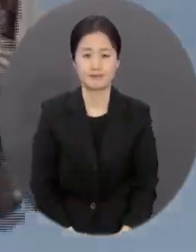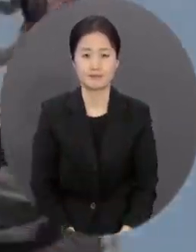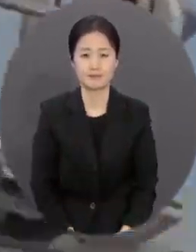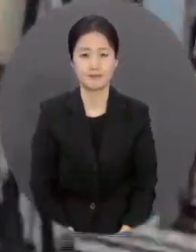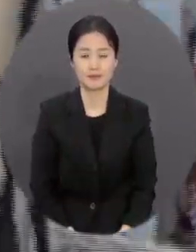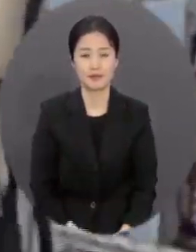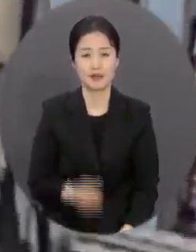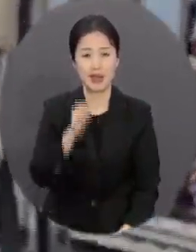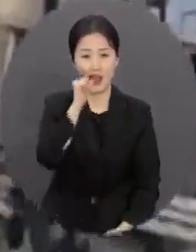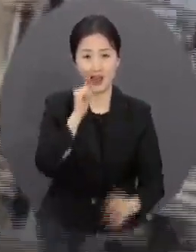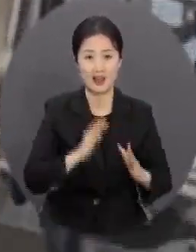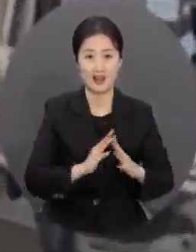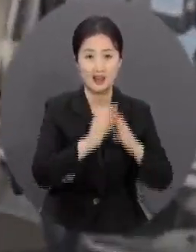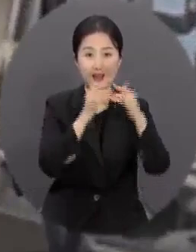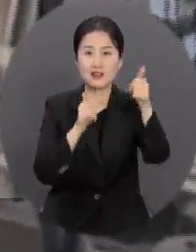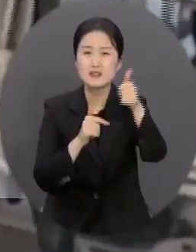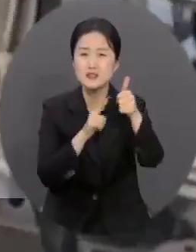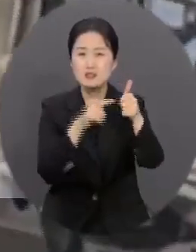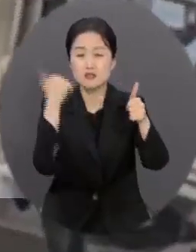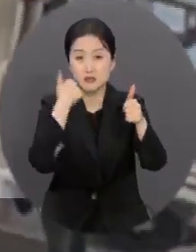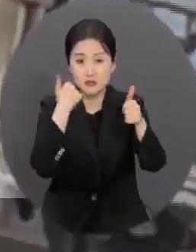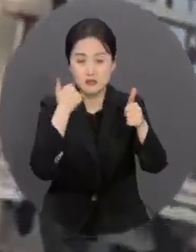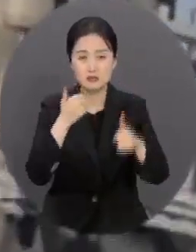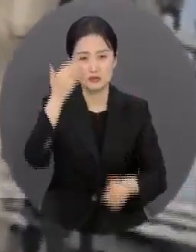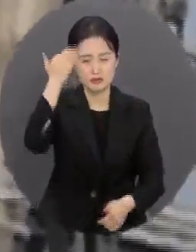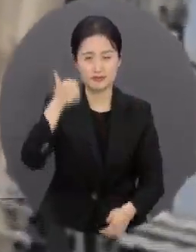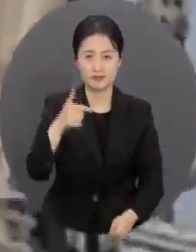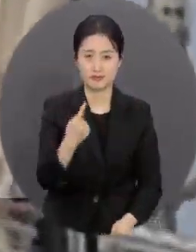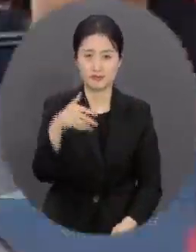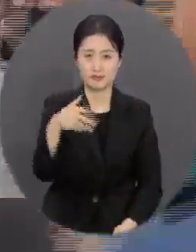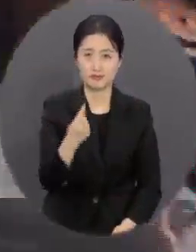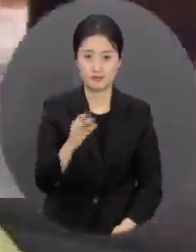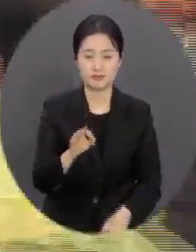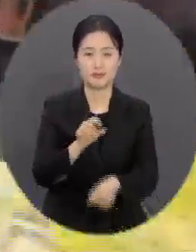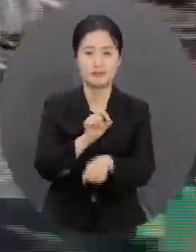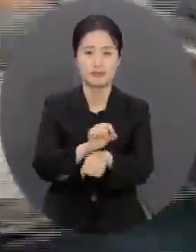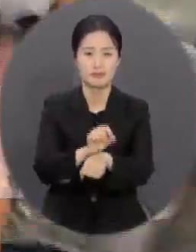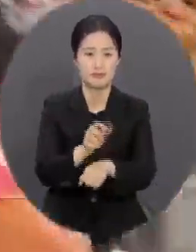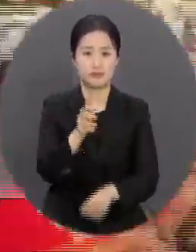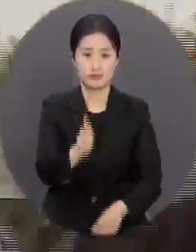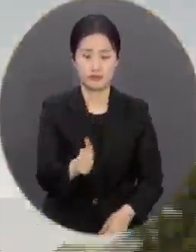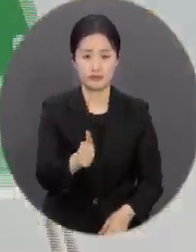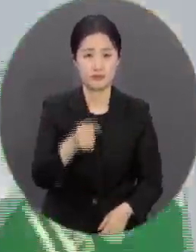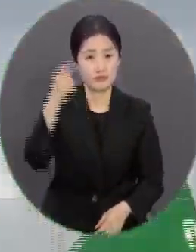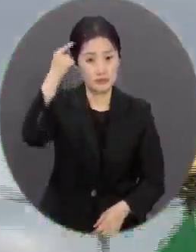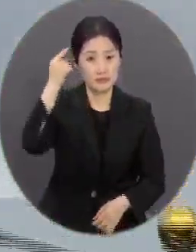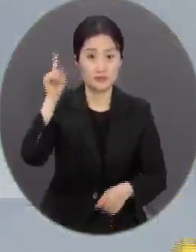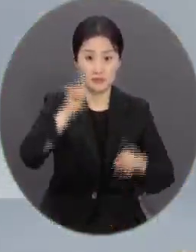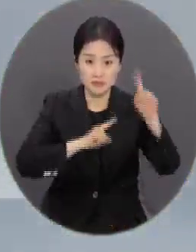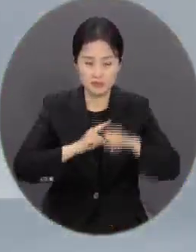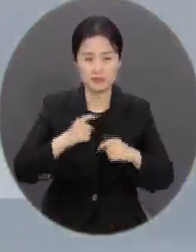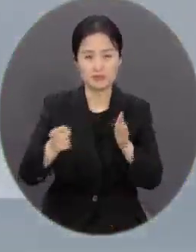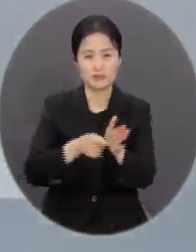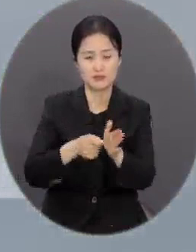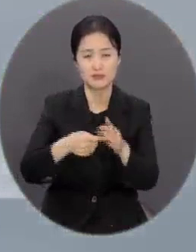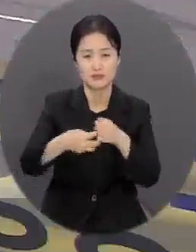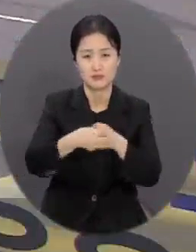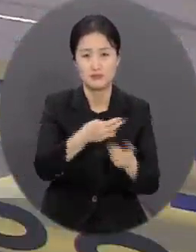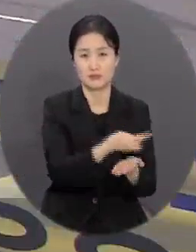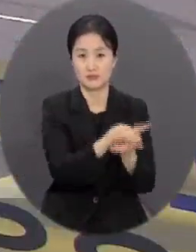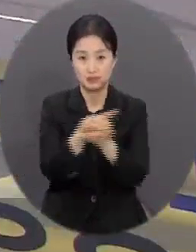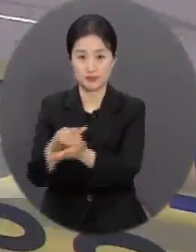철탑에 오른 남성은 한국노총 금속노조연맹 김준영 사무처장으로 머리를 다쳐 병원으로 옮겨진 뒤